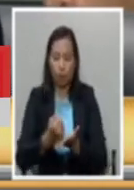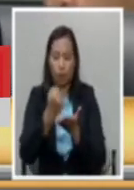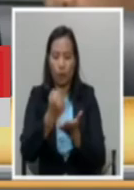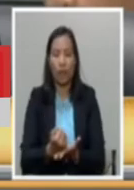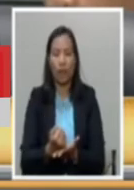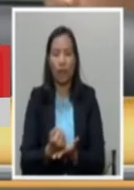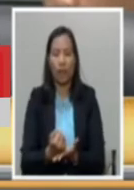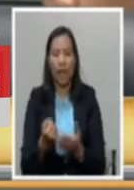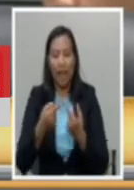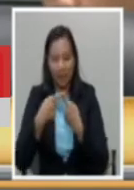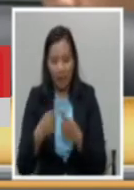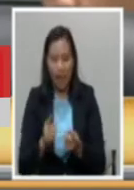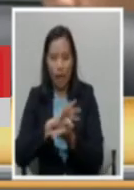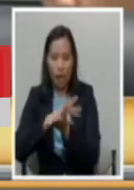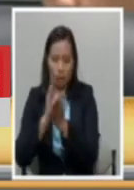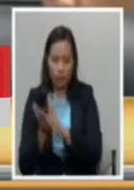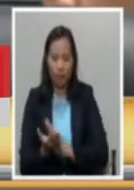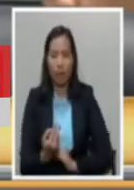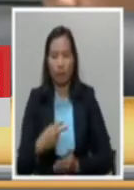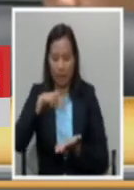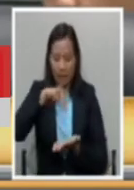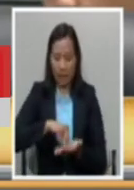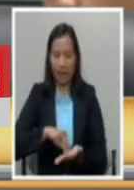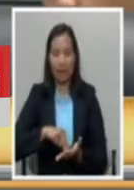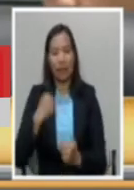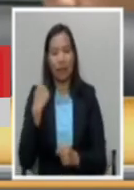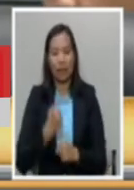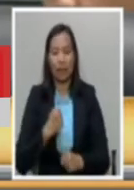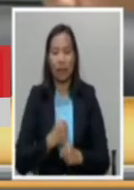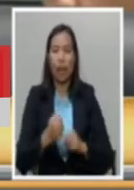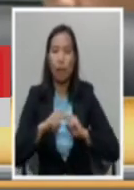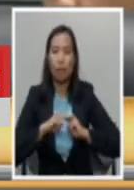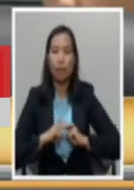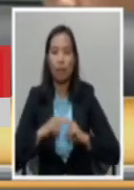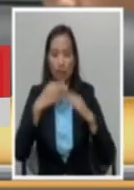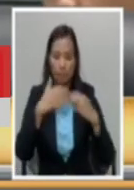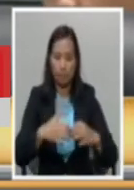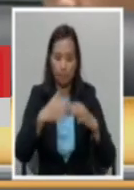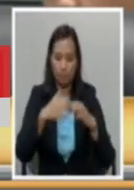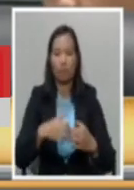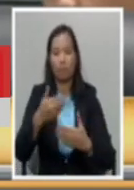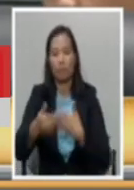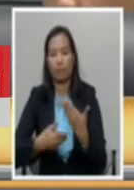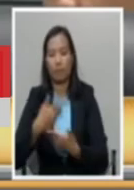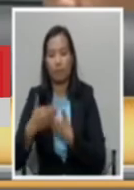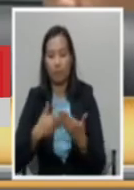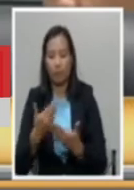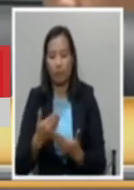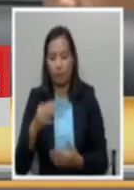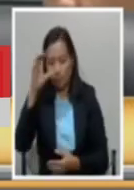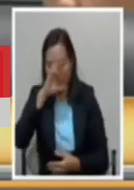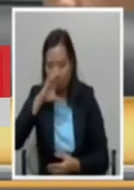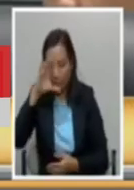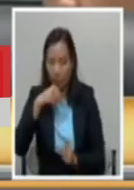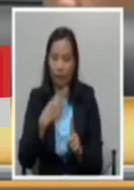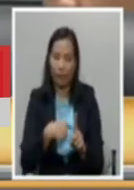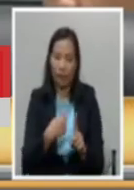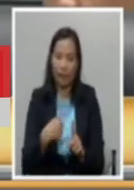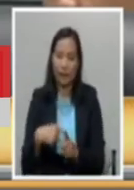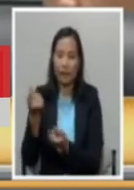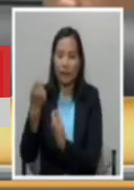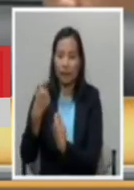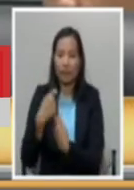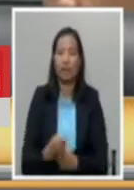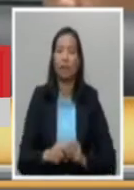บนขาของตนเองมีความแข็งแรงสามารถผลิตสามารถขายสินค้าสามารถหารายได้โดยตัวของเขาเองแล้วเป็น